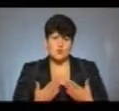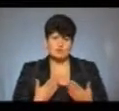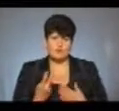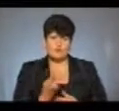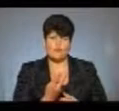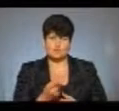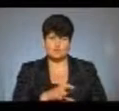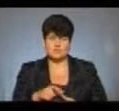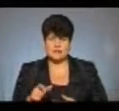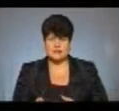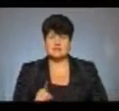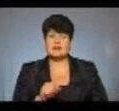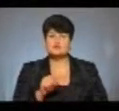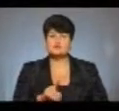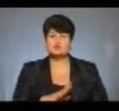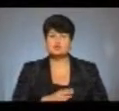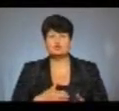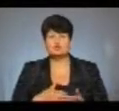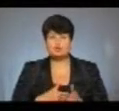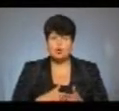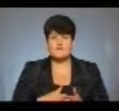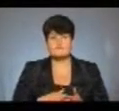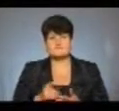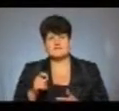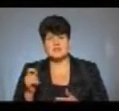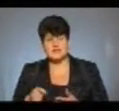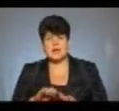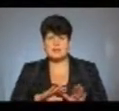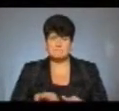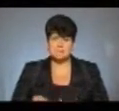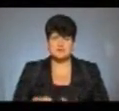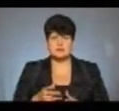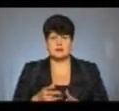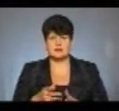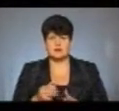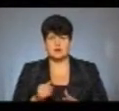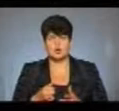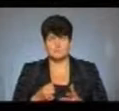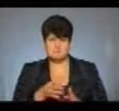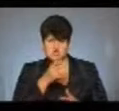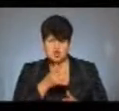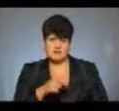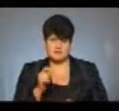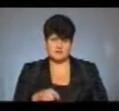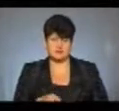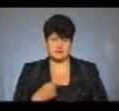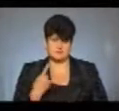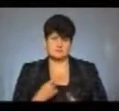людей. Про те, що було до війни, про те, що було під час, і про те, що є після війни